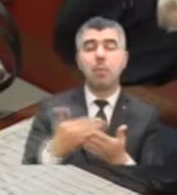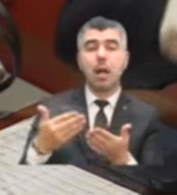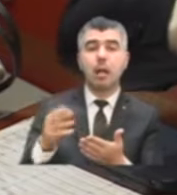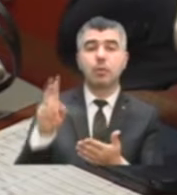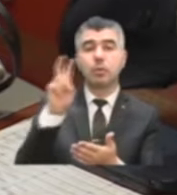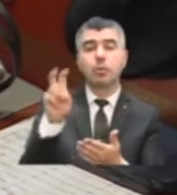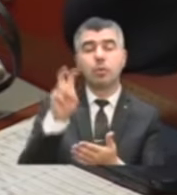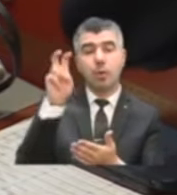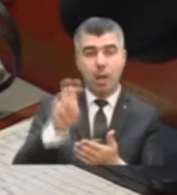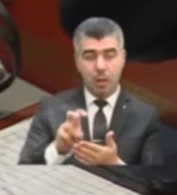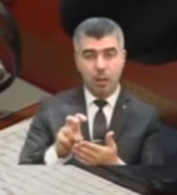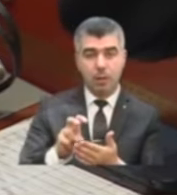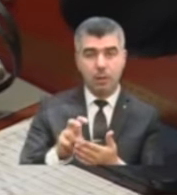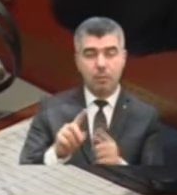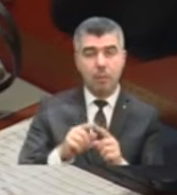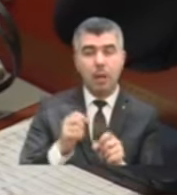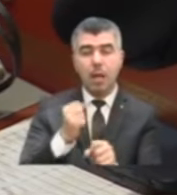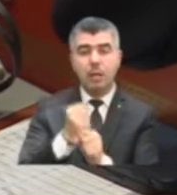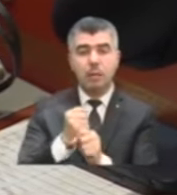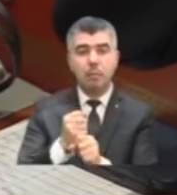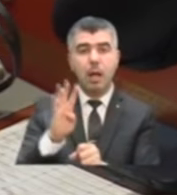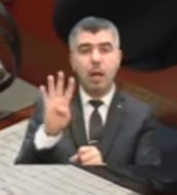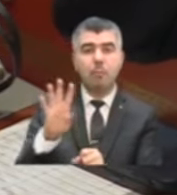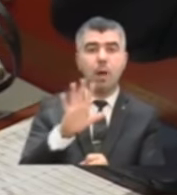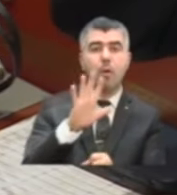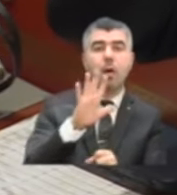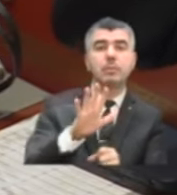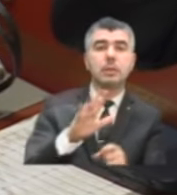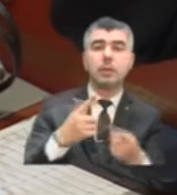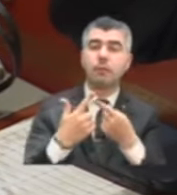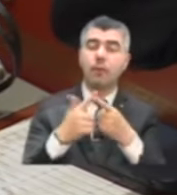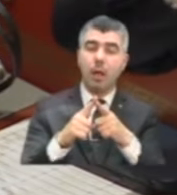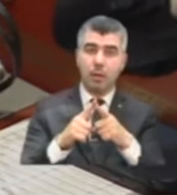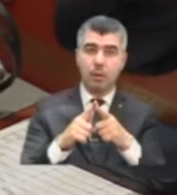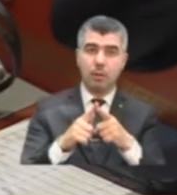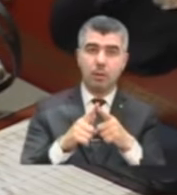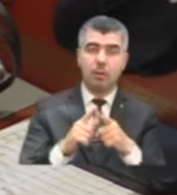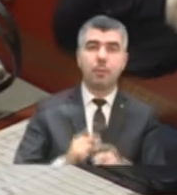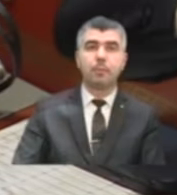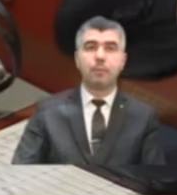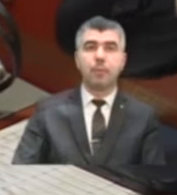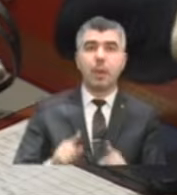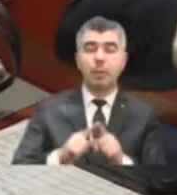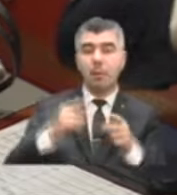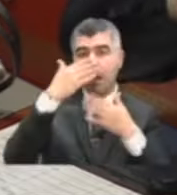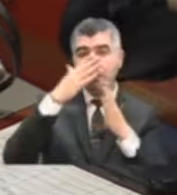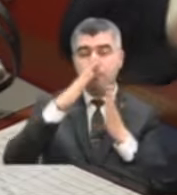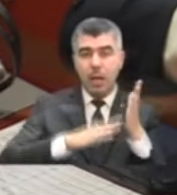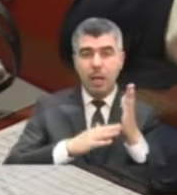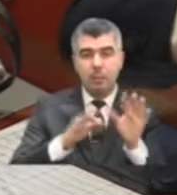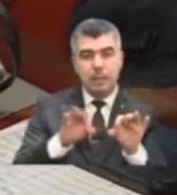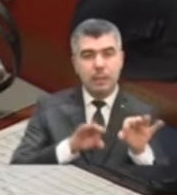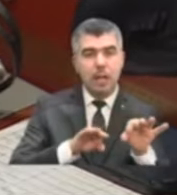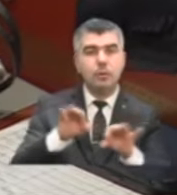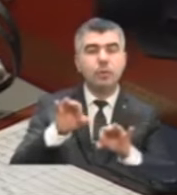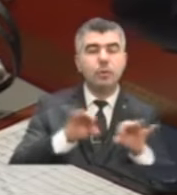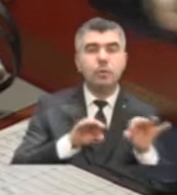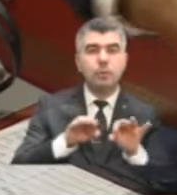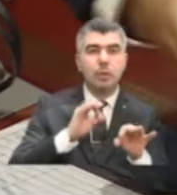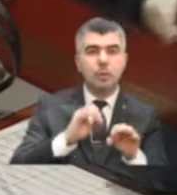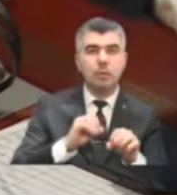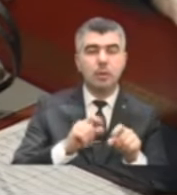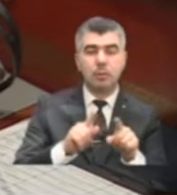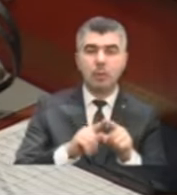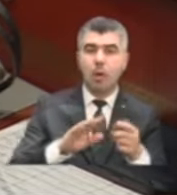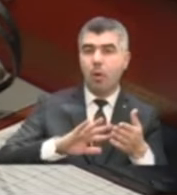اعتبرنا بانها كتخدم 54 مهنه في بعض الدول. اعتبرنا بان المغرب خصو يدير استراتيجيه ويبني هذاك